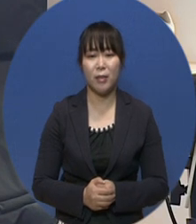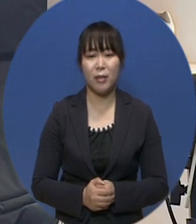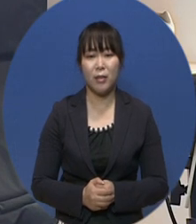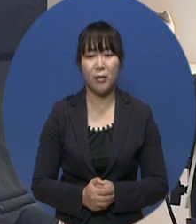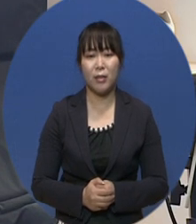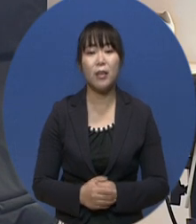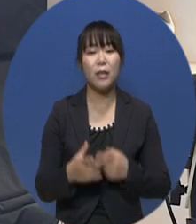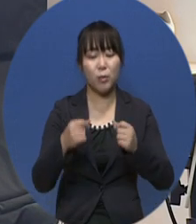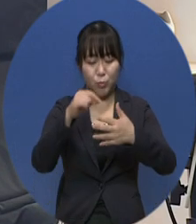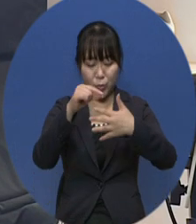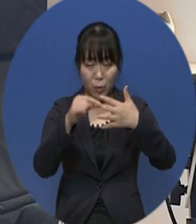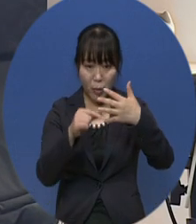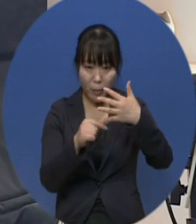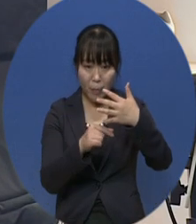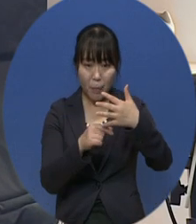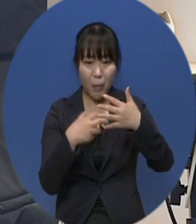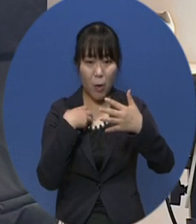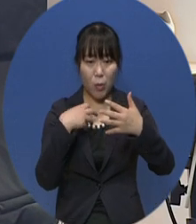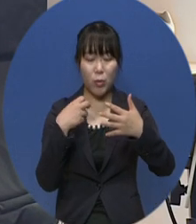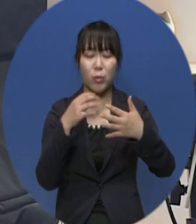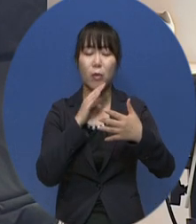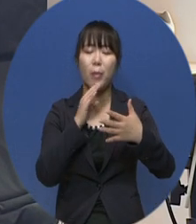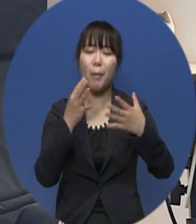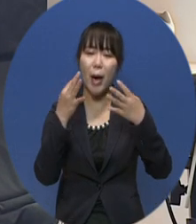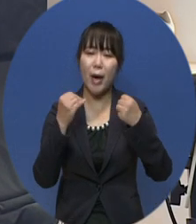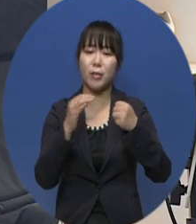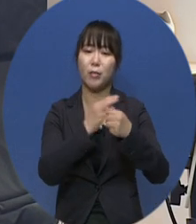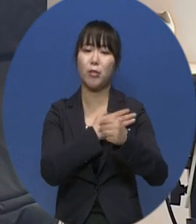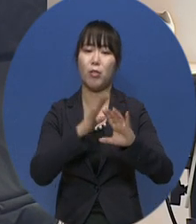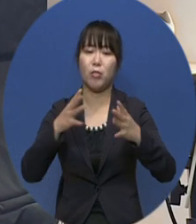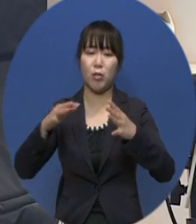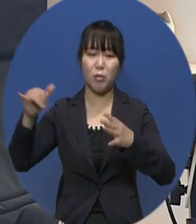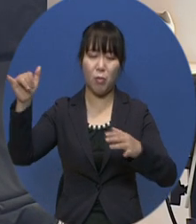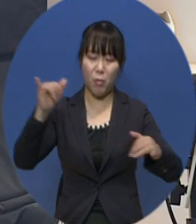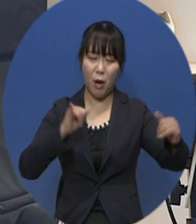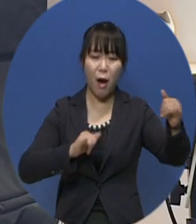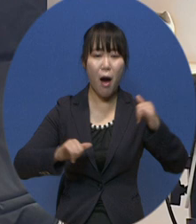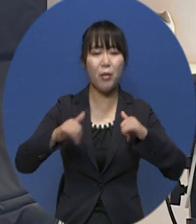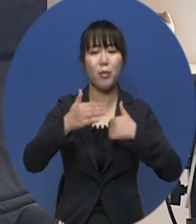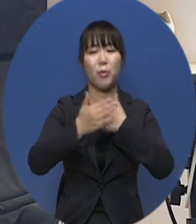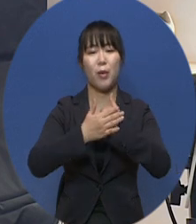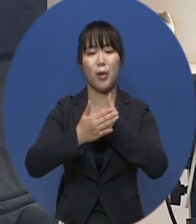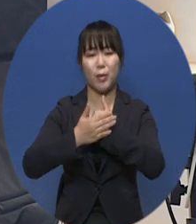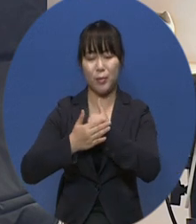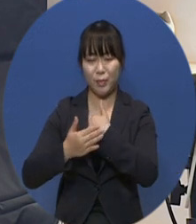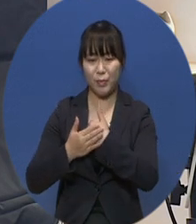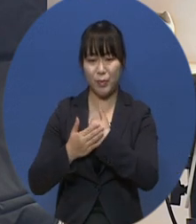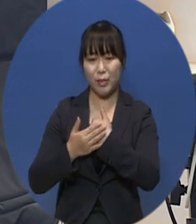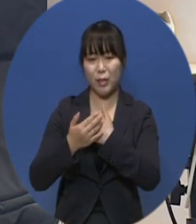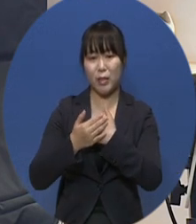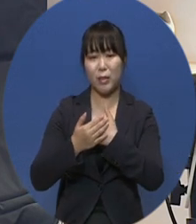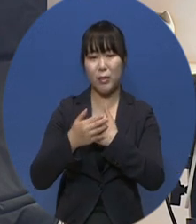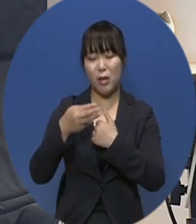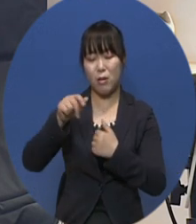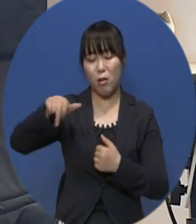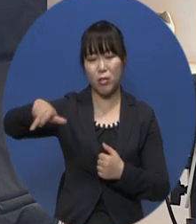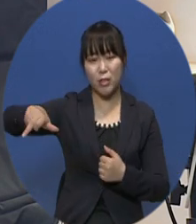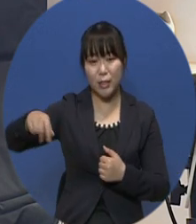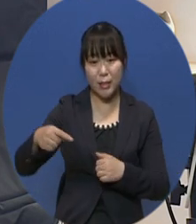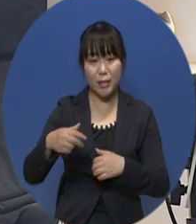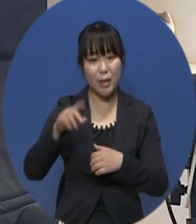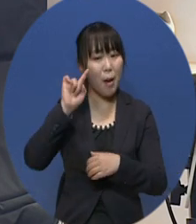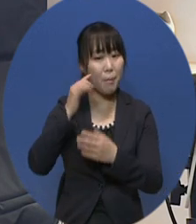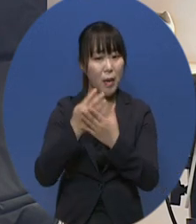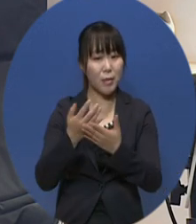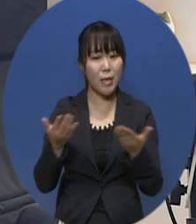그분이 그런 프로그램을 하고 그다음에 많은 선진국에서 또 와서 도와주고 그랬거든요. 네. 그때 닥터 러스크 박사님이 했던